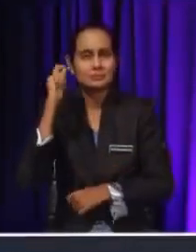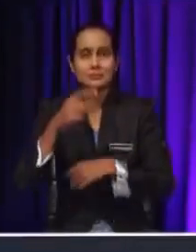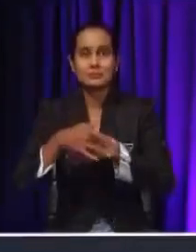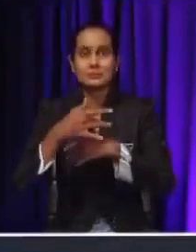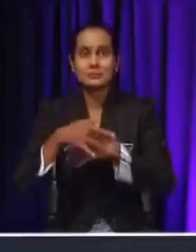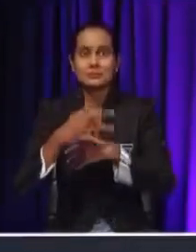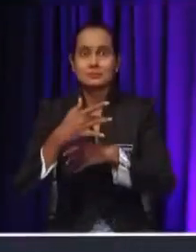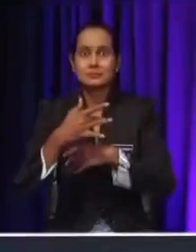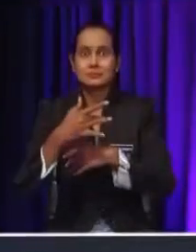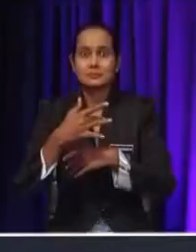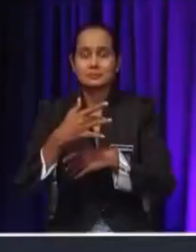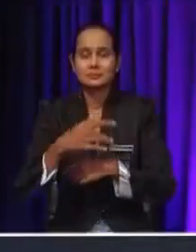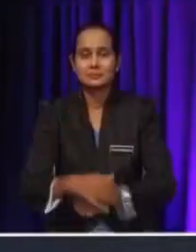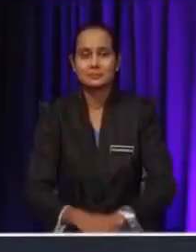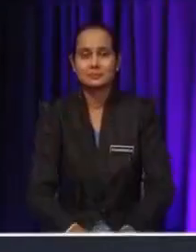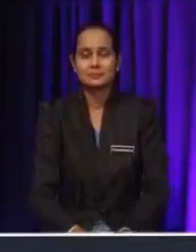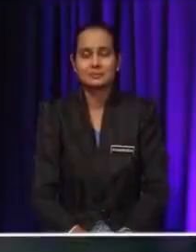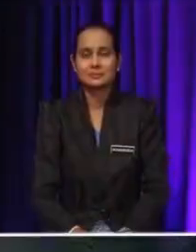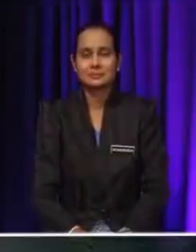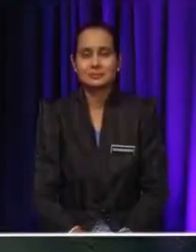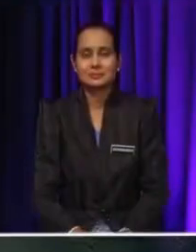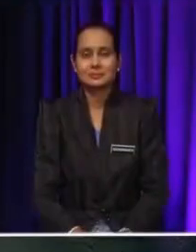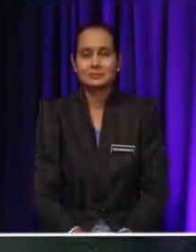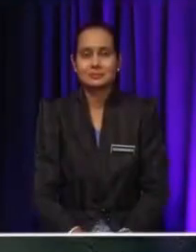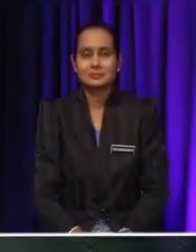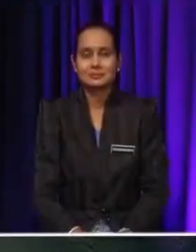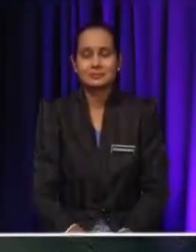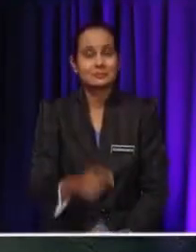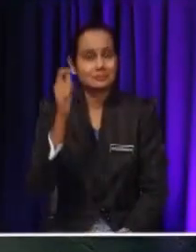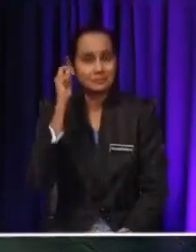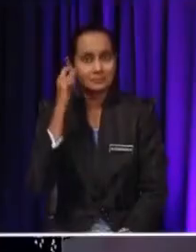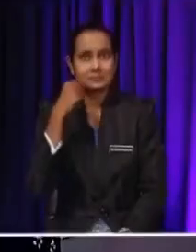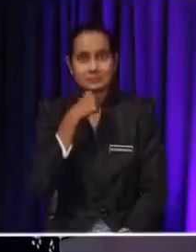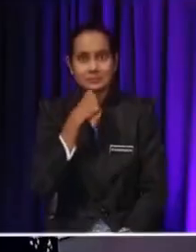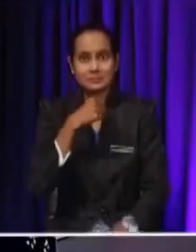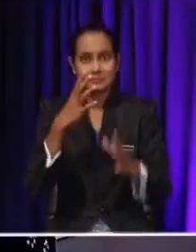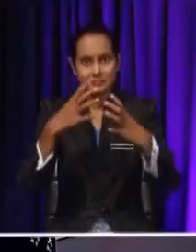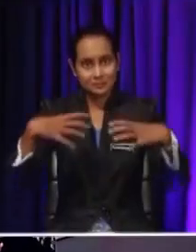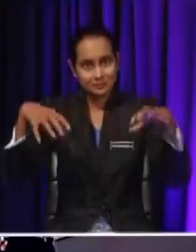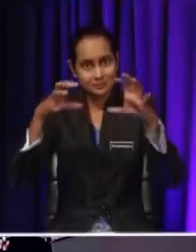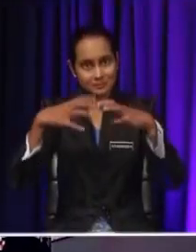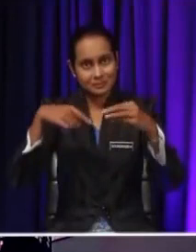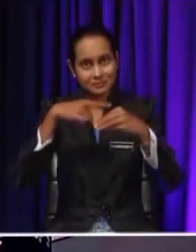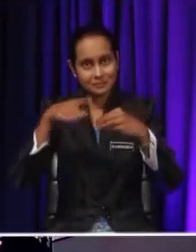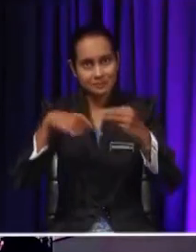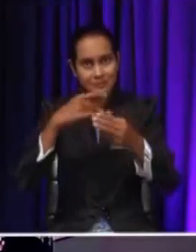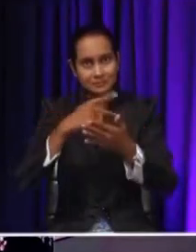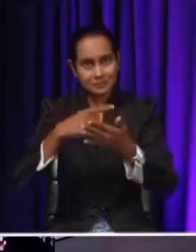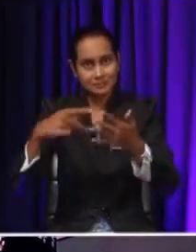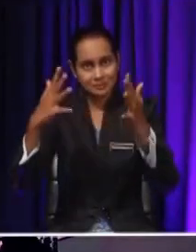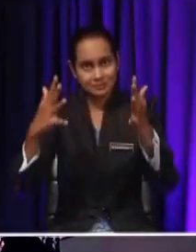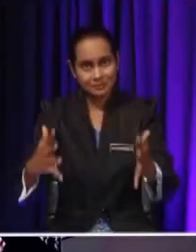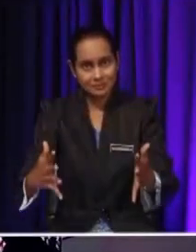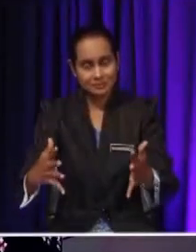tadi jago kayak gininya semua Hmm oke Baik saya bisa bersajak tadi bercita pasal karyawan negara yaitu